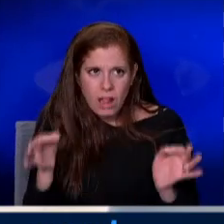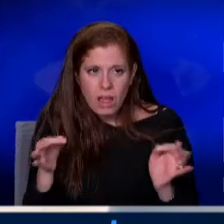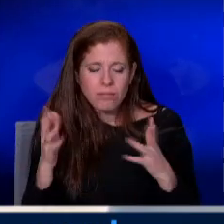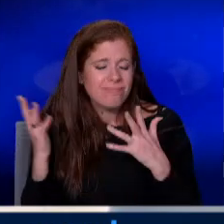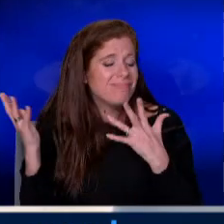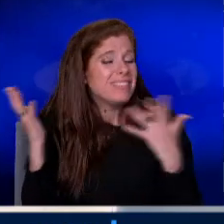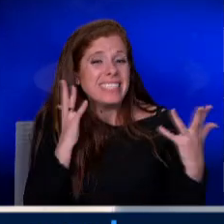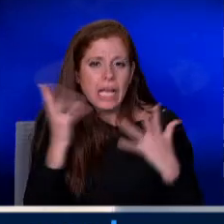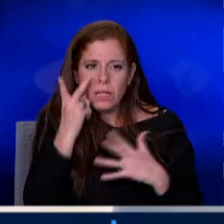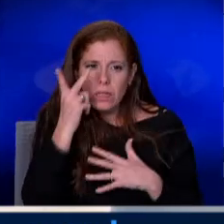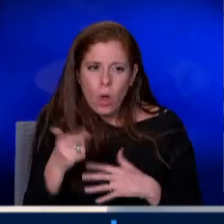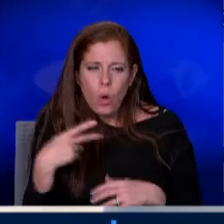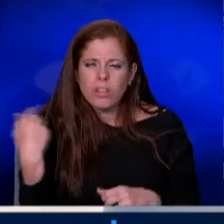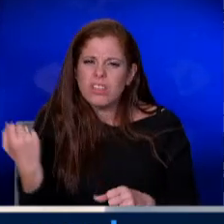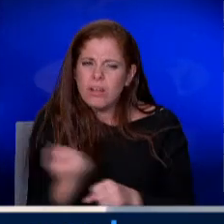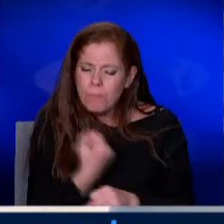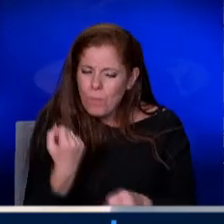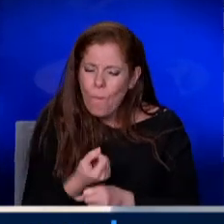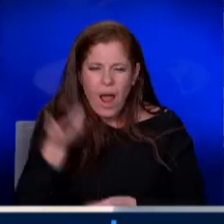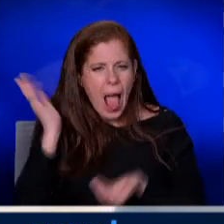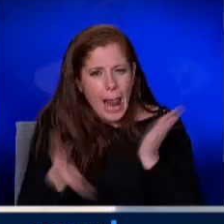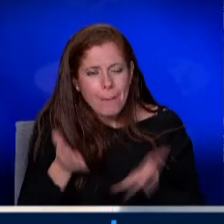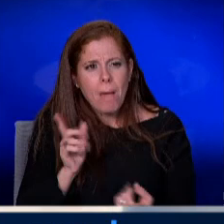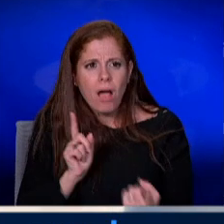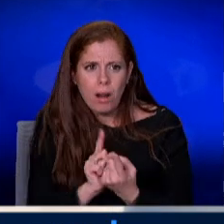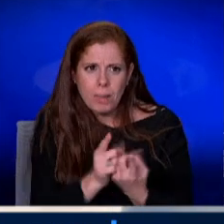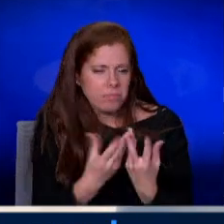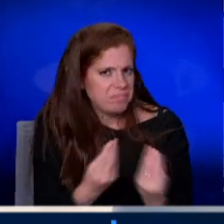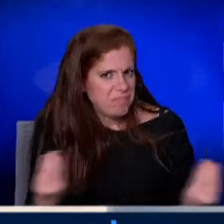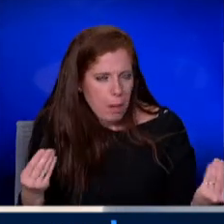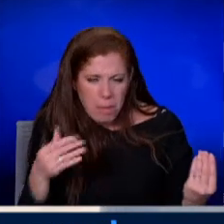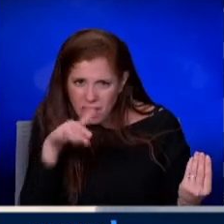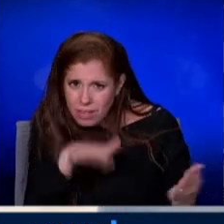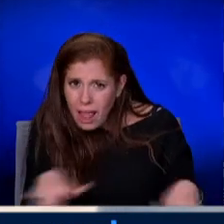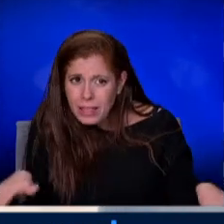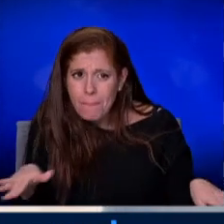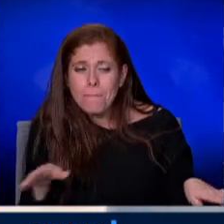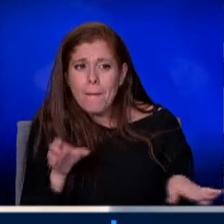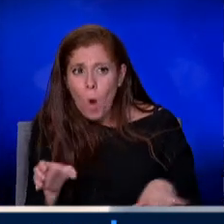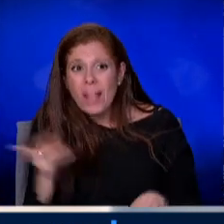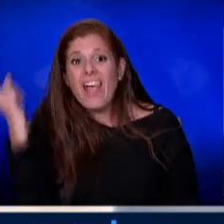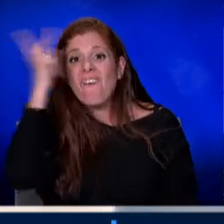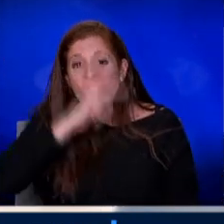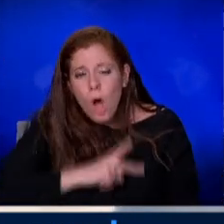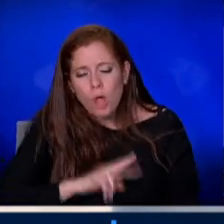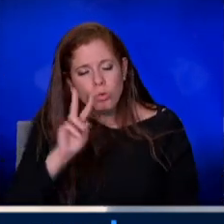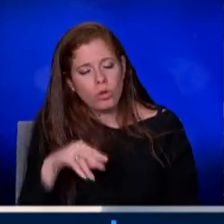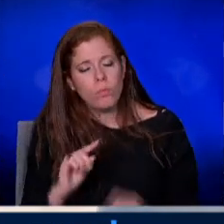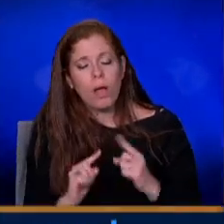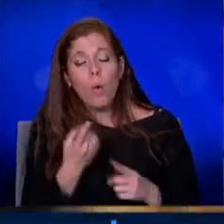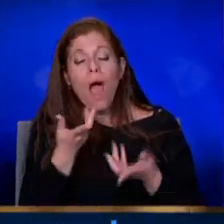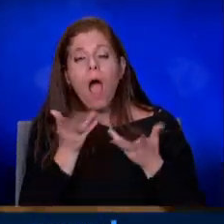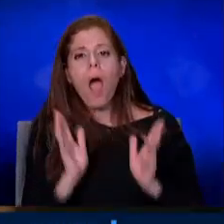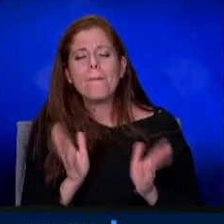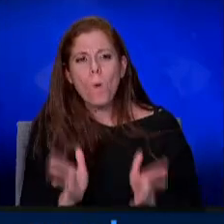לראות דפוס פעולה אלים כלפי מספר רב של קטינים במעון. הבנו שיש פה אירוע חמור